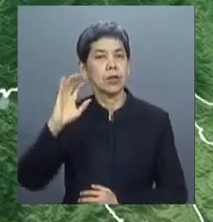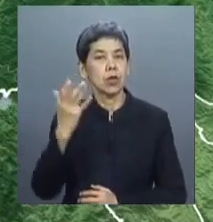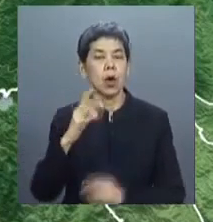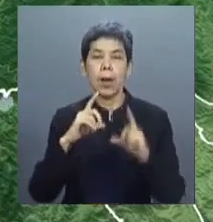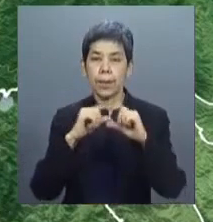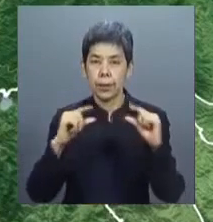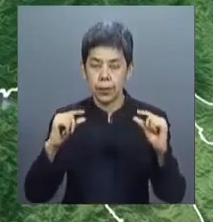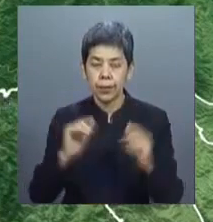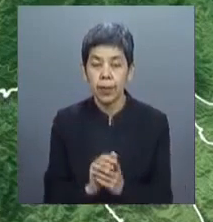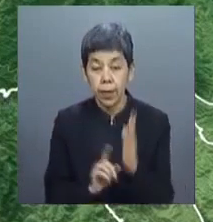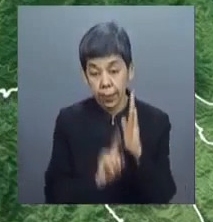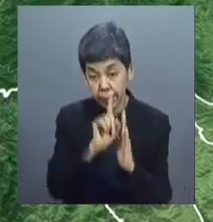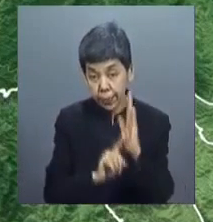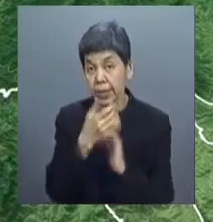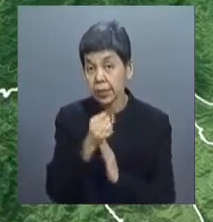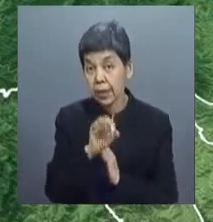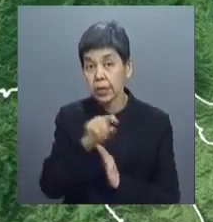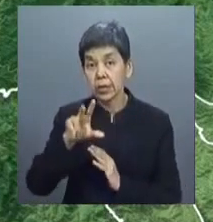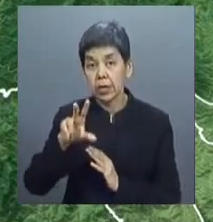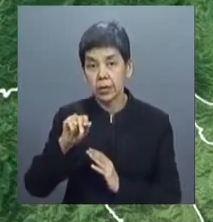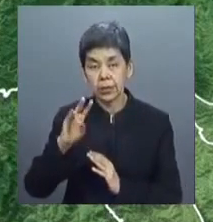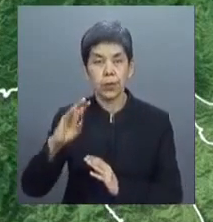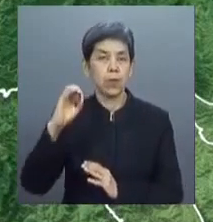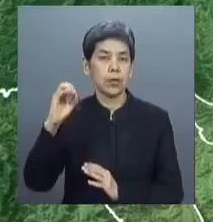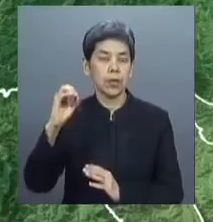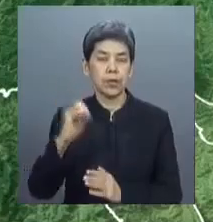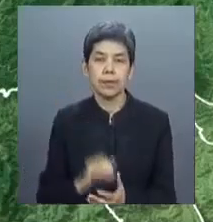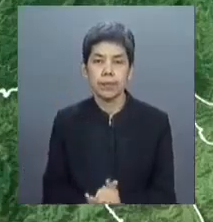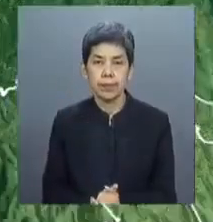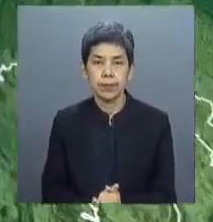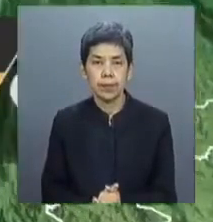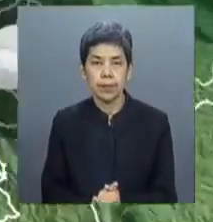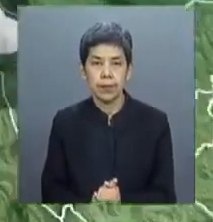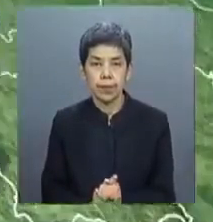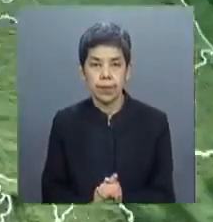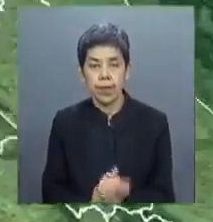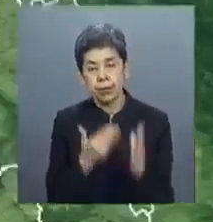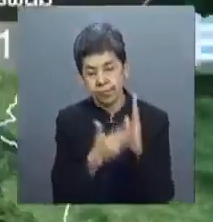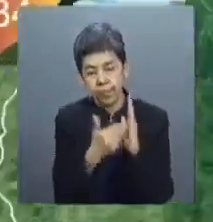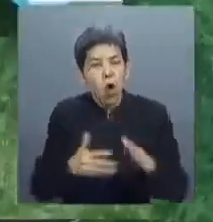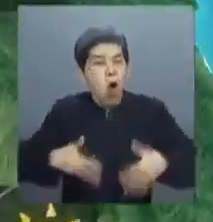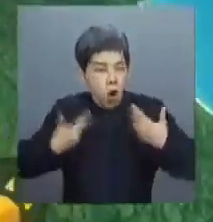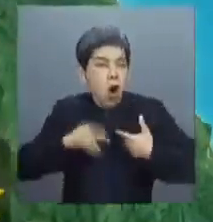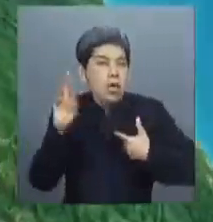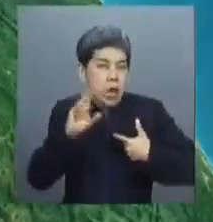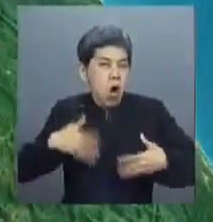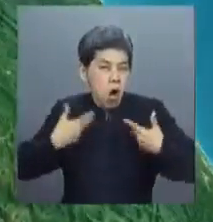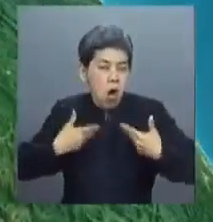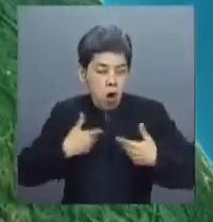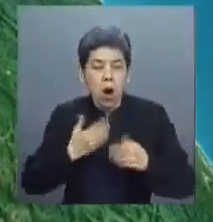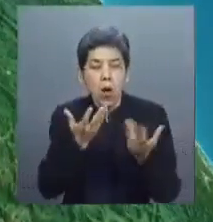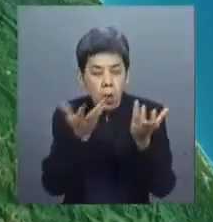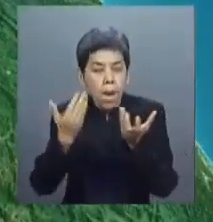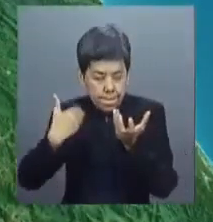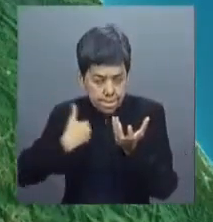บูรณ์อุณหภูมิระหว่าง 19-37 องศาเซลเซียสภาคตะวันออกเฉียงเหนืออากาศร้อนในตอนกลางวันกับมีเมฆเป็นส่ว